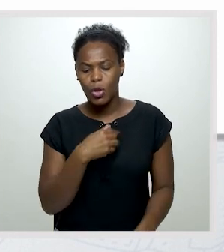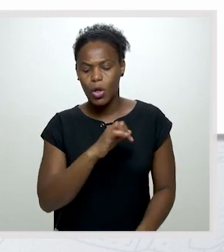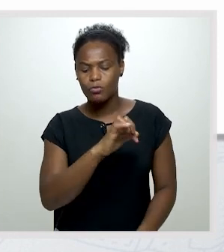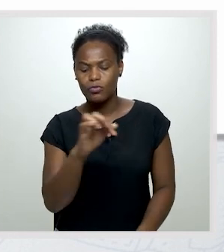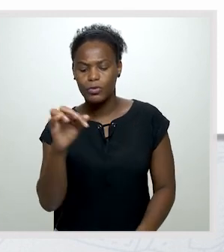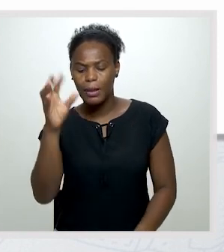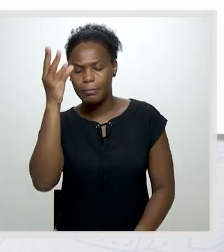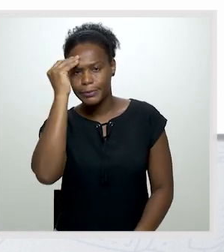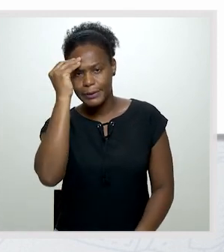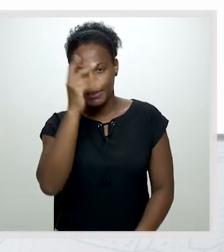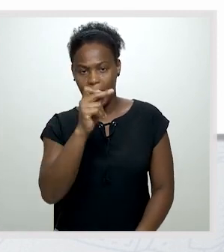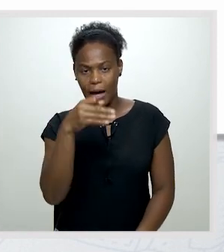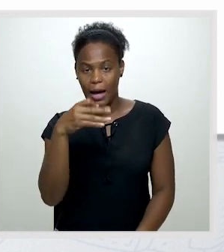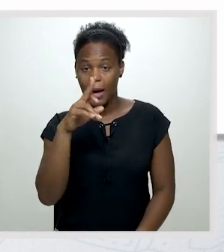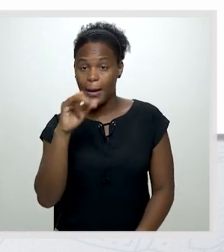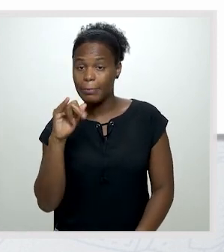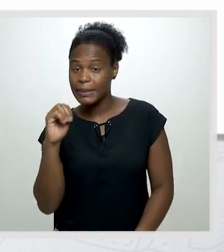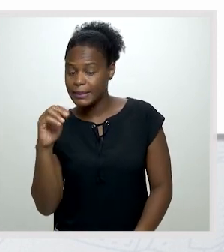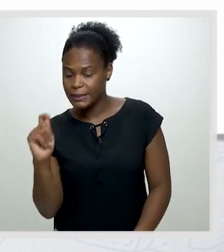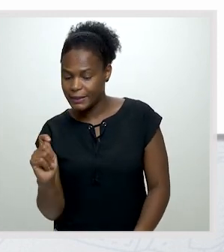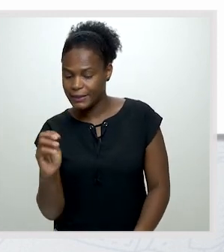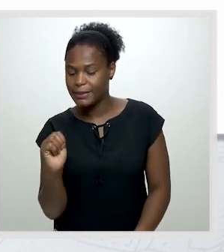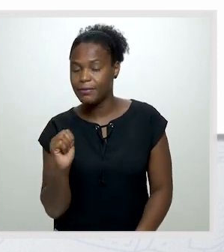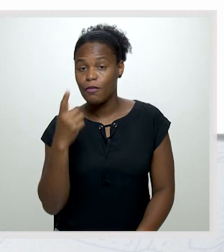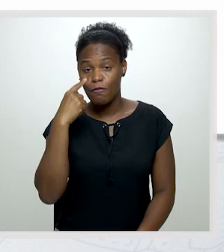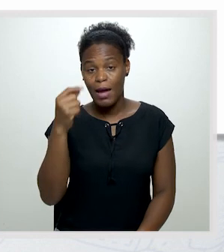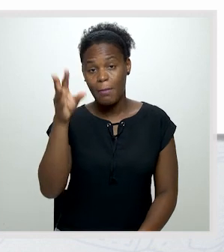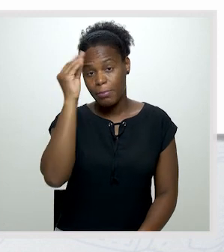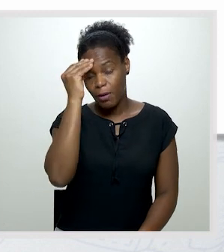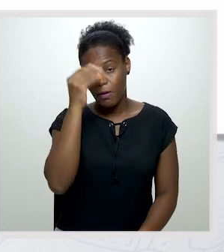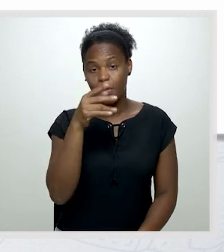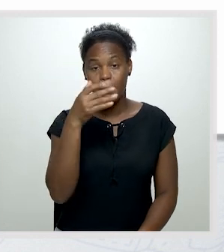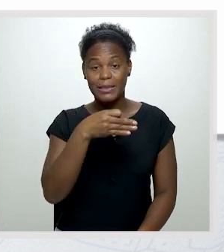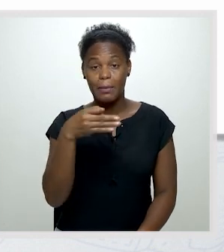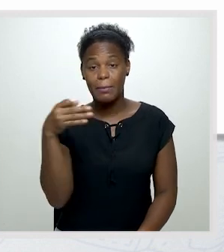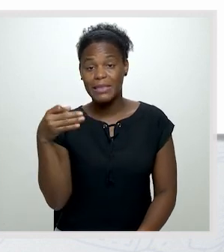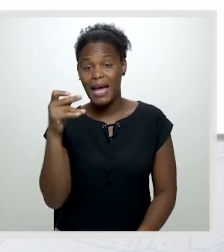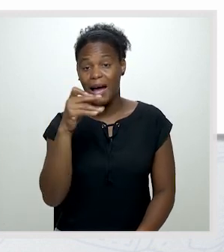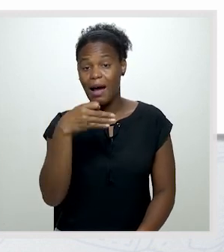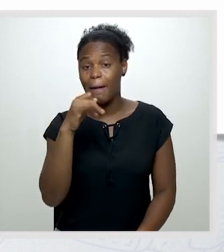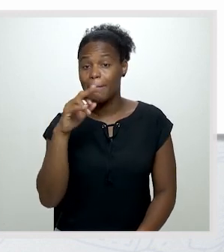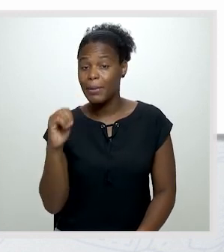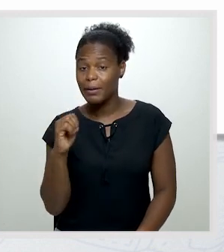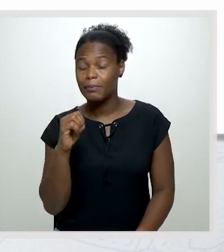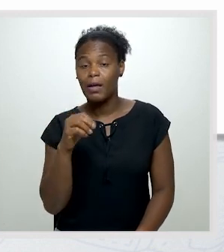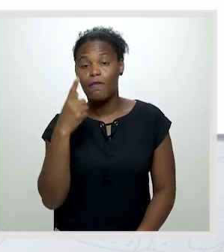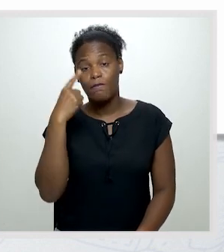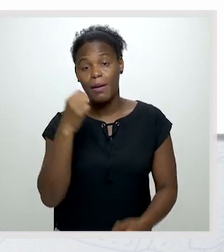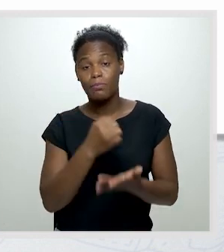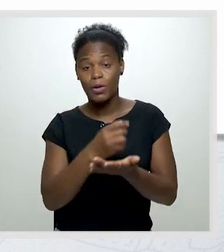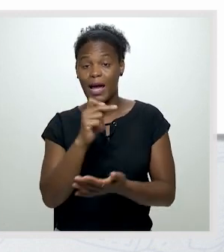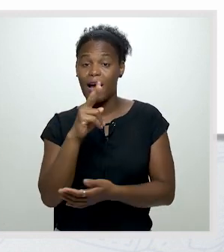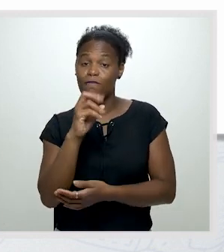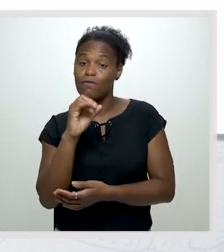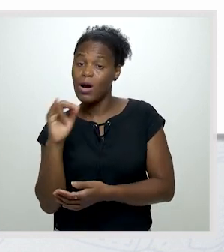apprises. Le verbe apprendre, le participe passé appris, conjugué avec l'auxiliaire avoir et le complément